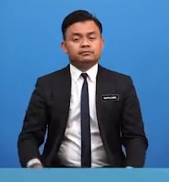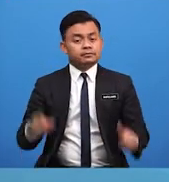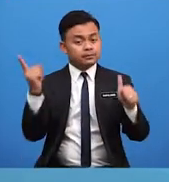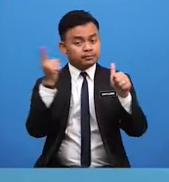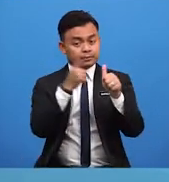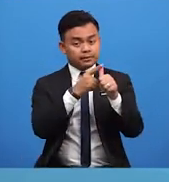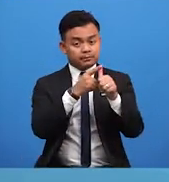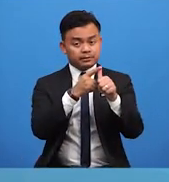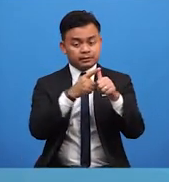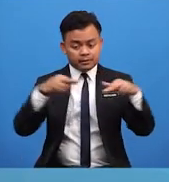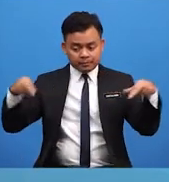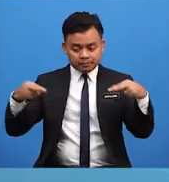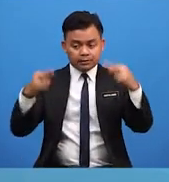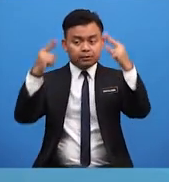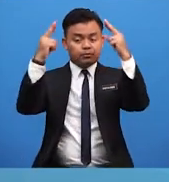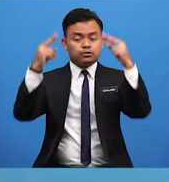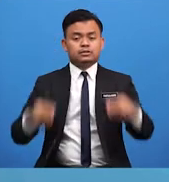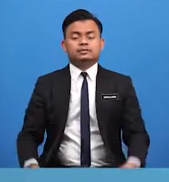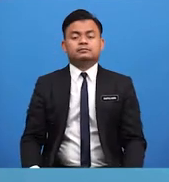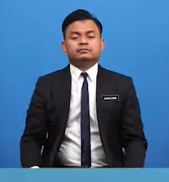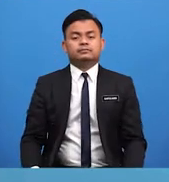cara merebus dan kedua,